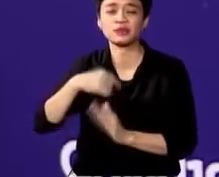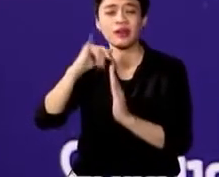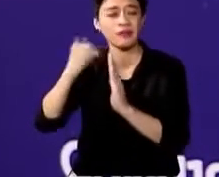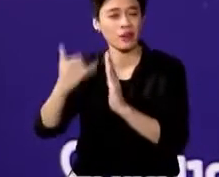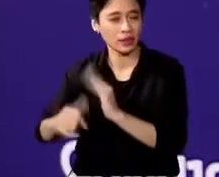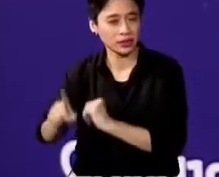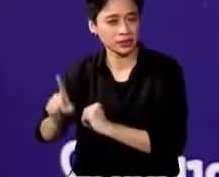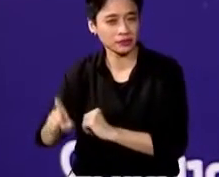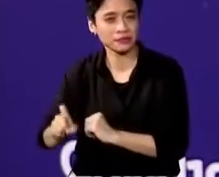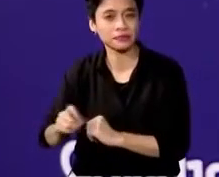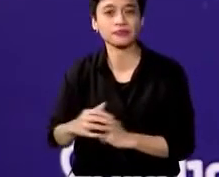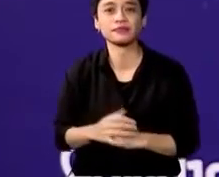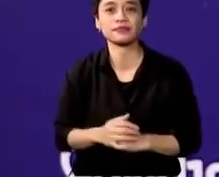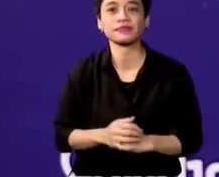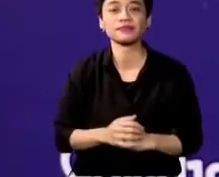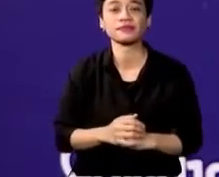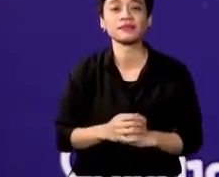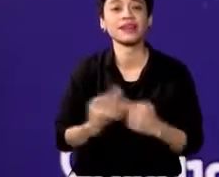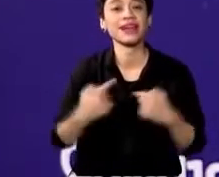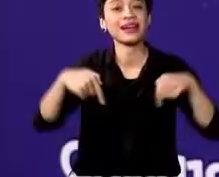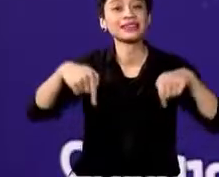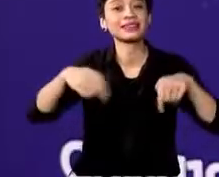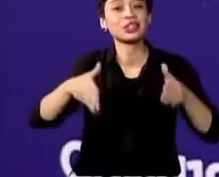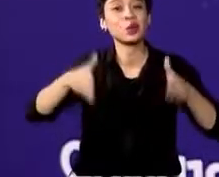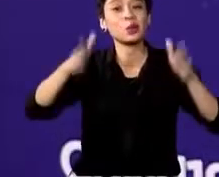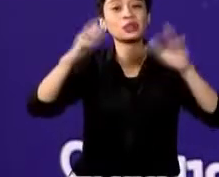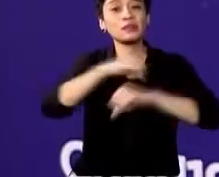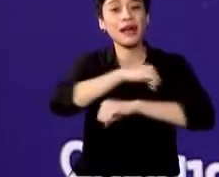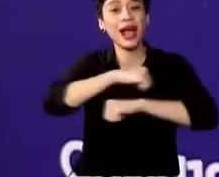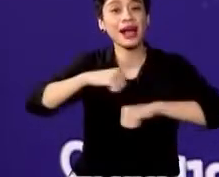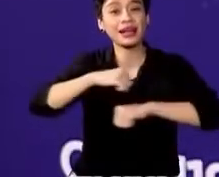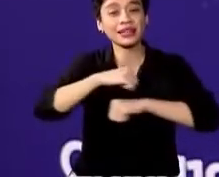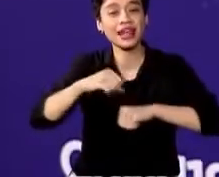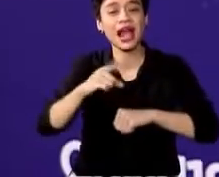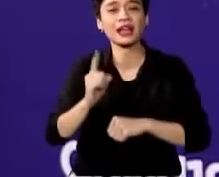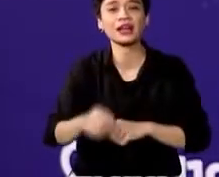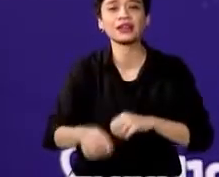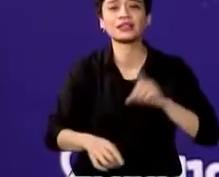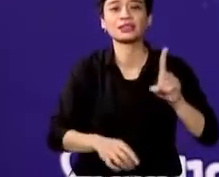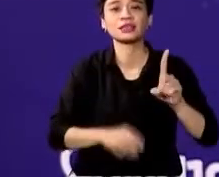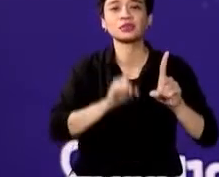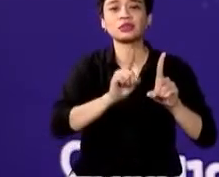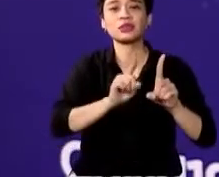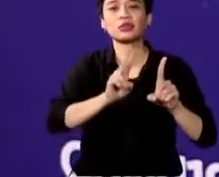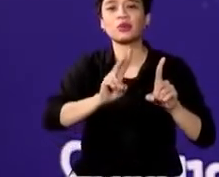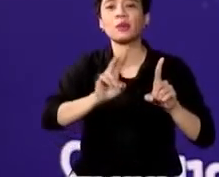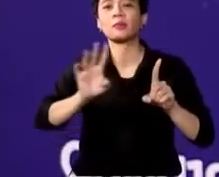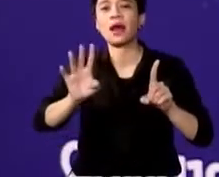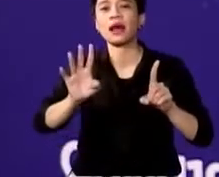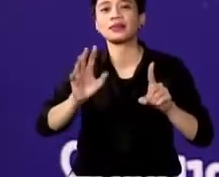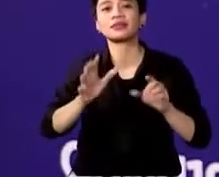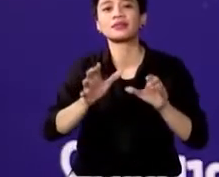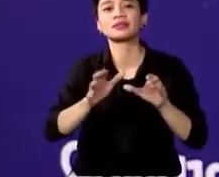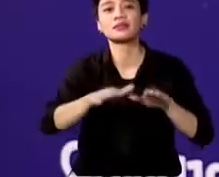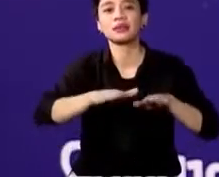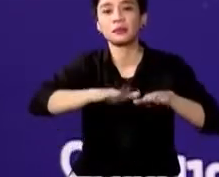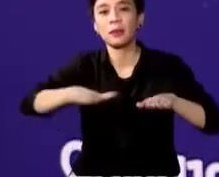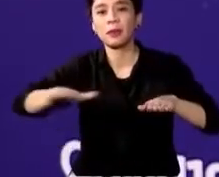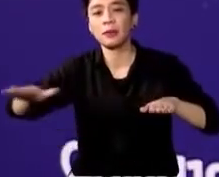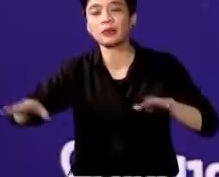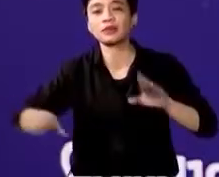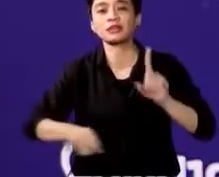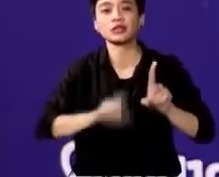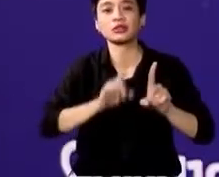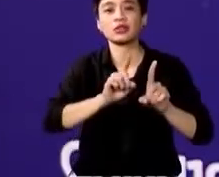ketersediaan saat ini ee masih ada 1124 kamar untuk apa tempat tidur ya untuk